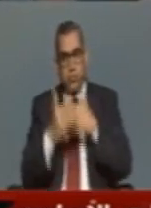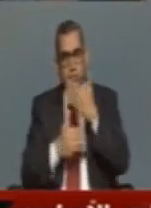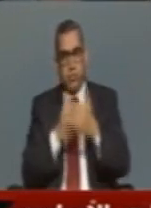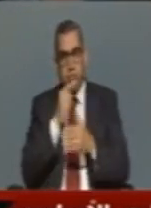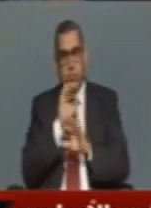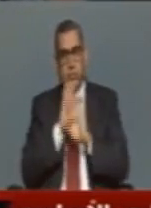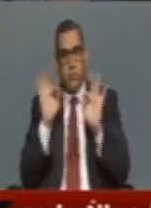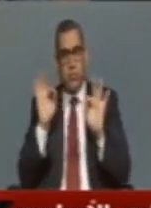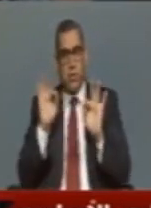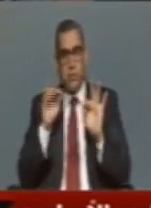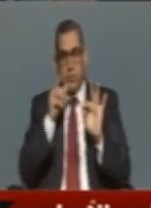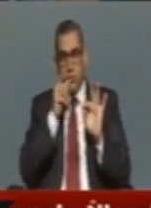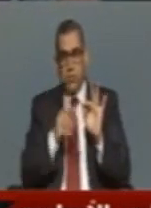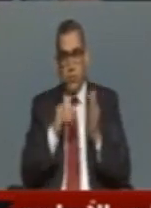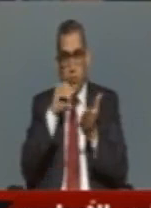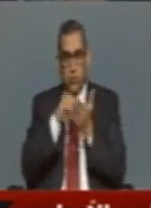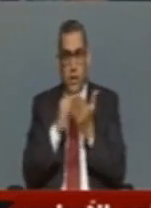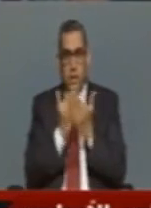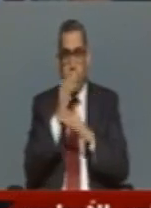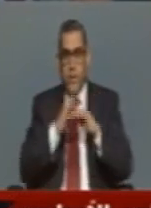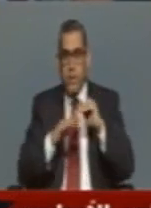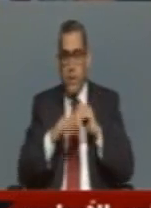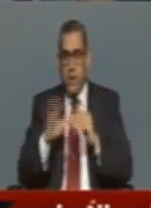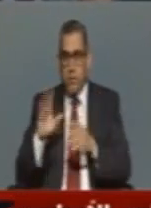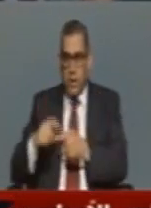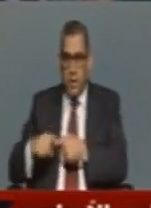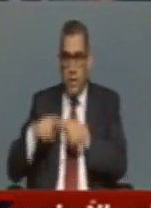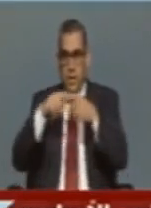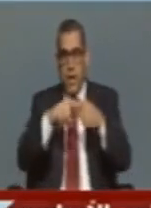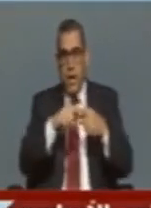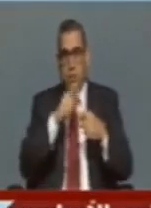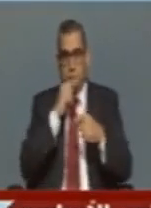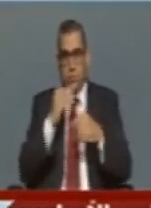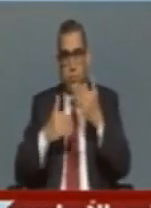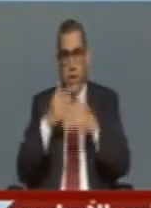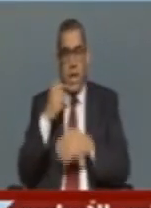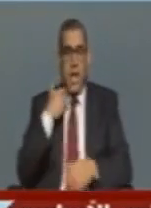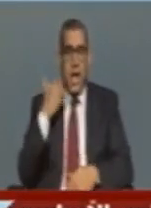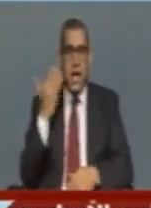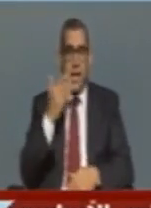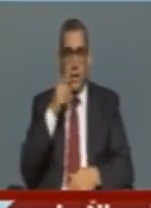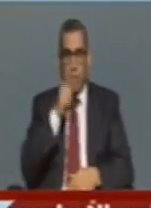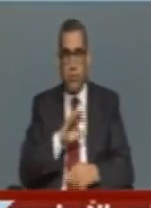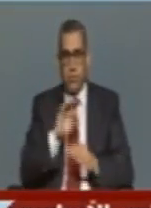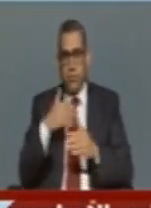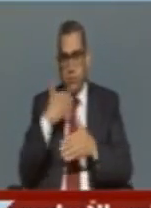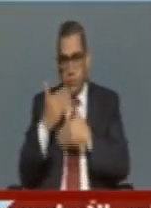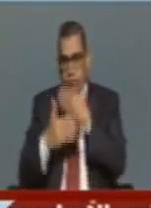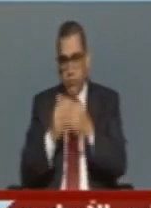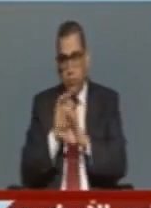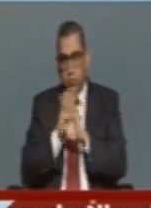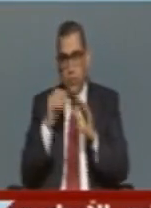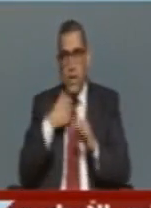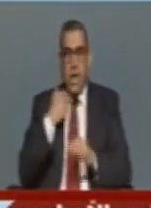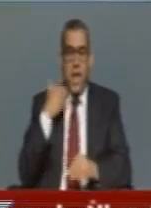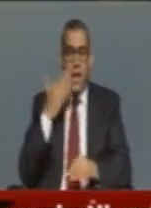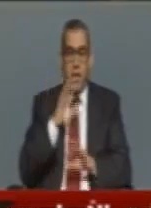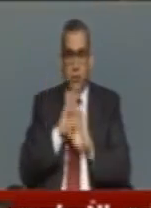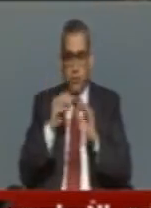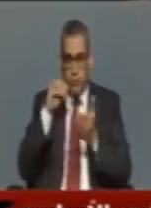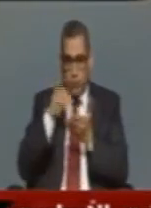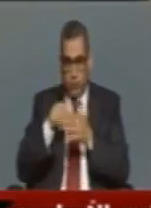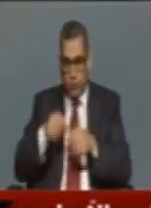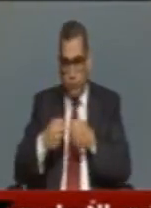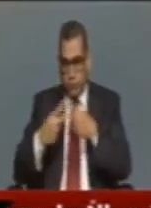السادس الابتدائي واتنقل للصف المرحلة الإعدادية، وإحنا انتهينا في المرحلة الإعدادية حاليا لحد اللحظة اللي أنا فيها